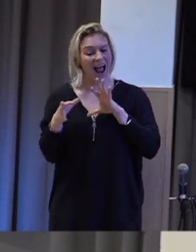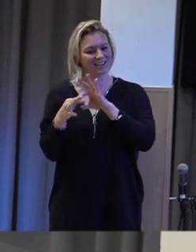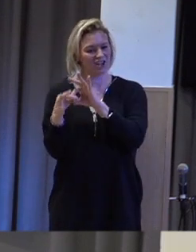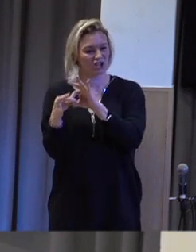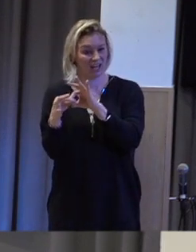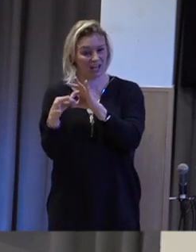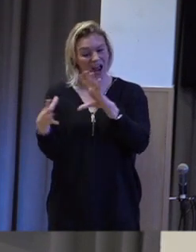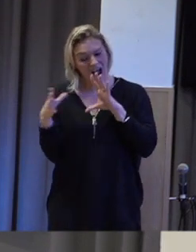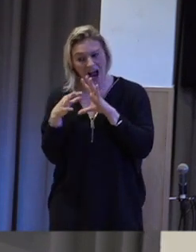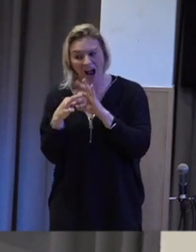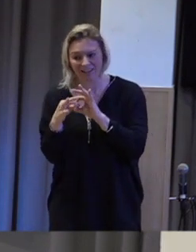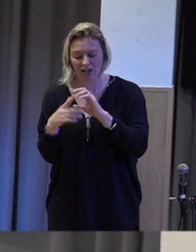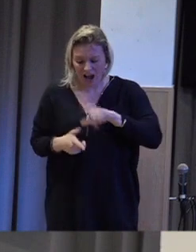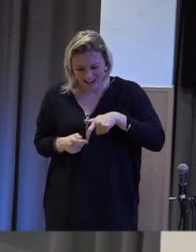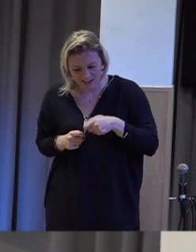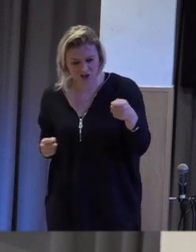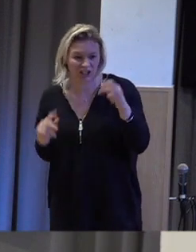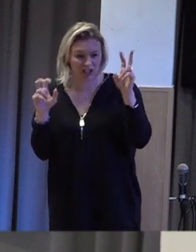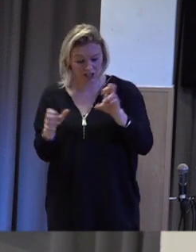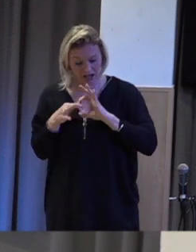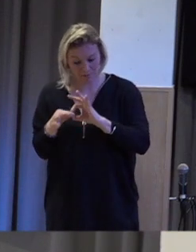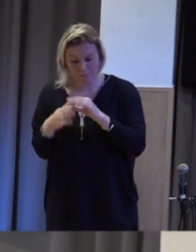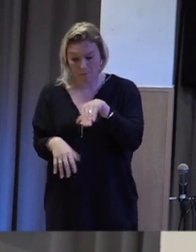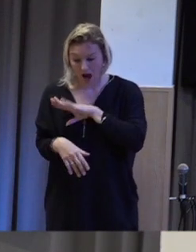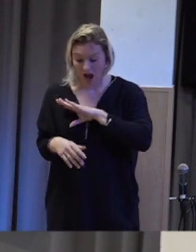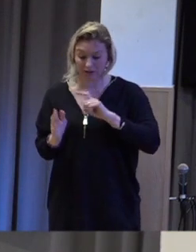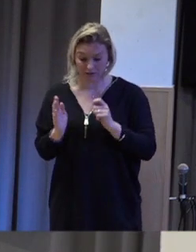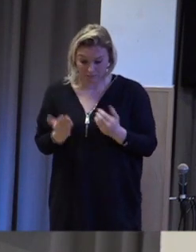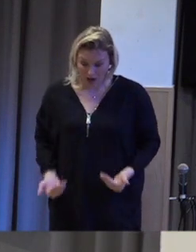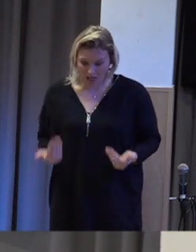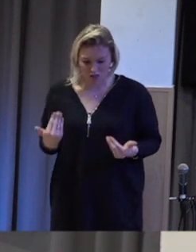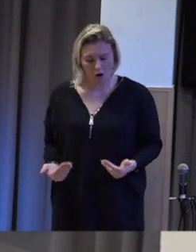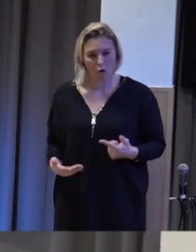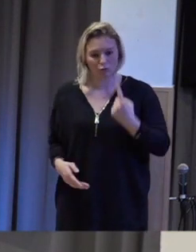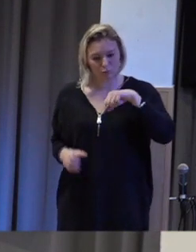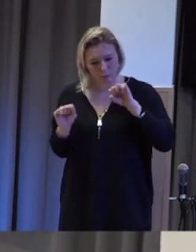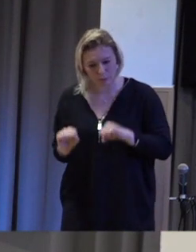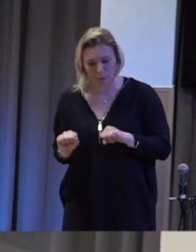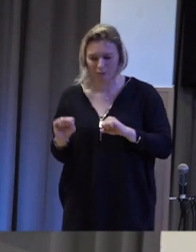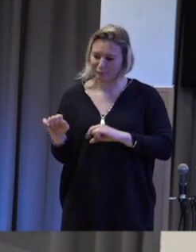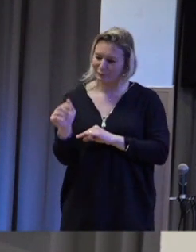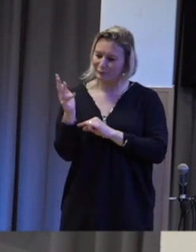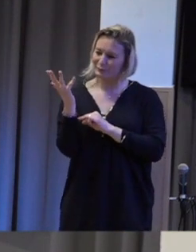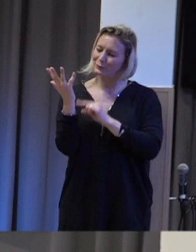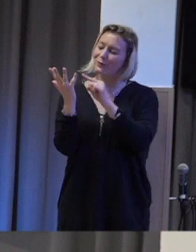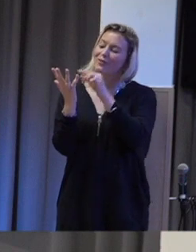exhorte à rester attachés parce que c'est en ce moment-là que nous pouvons porter du fruit si nous